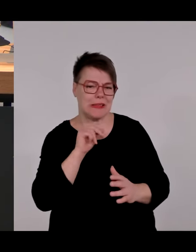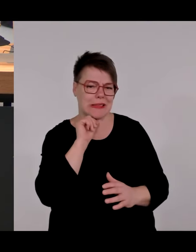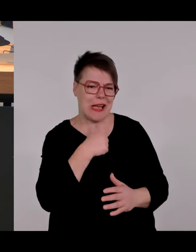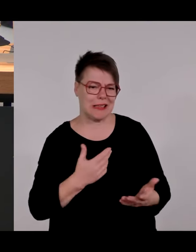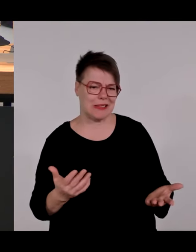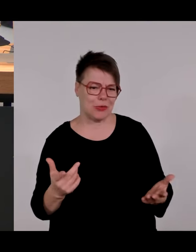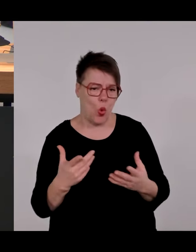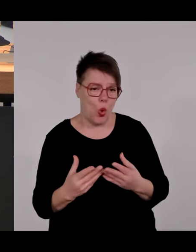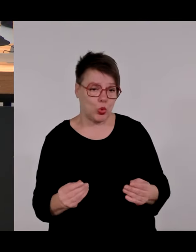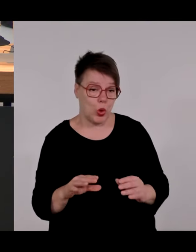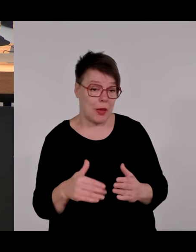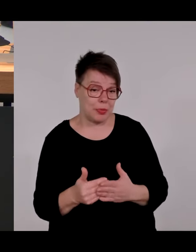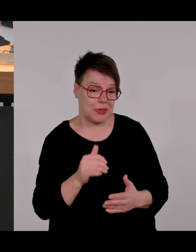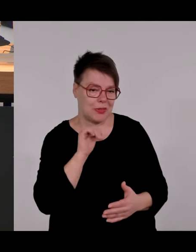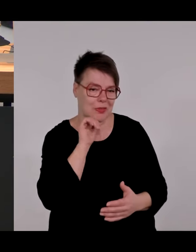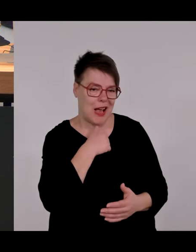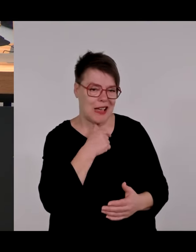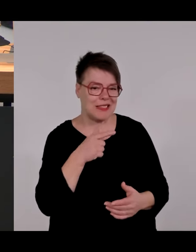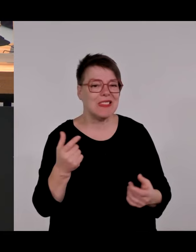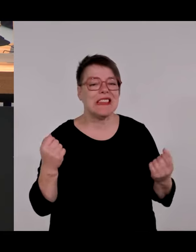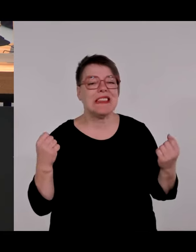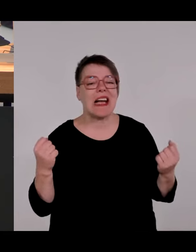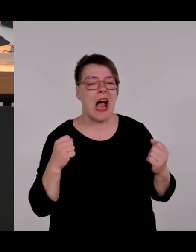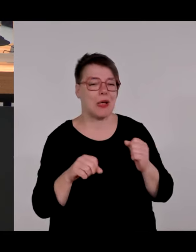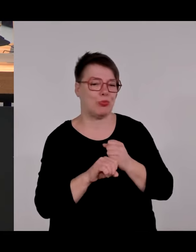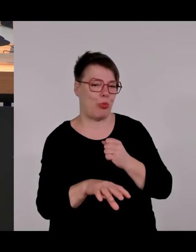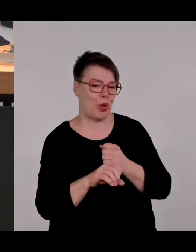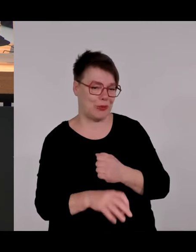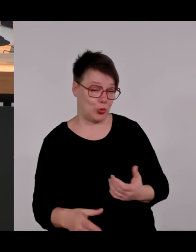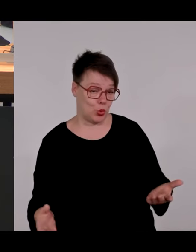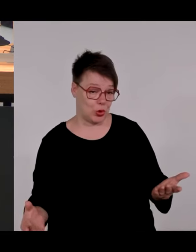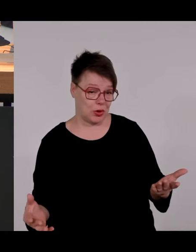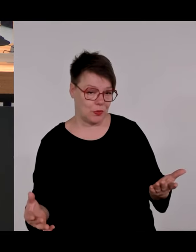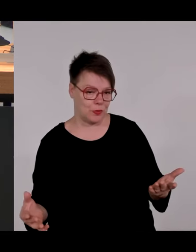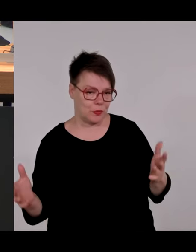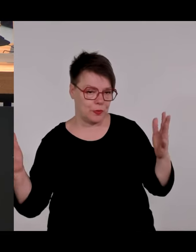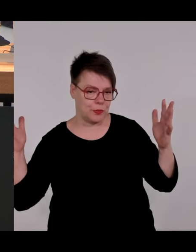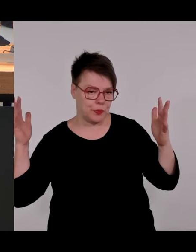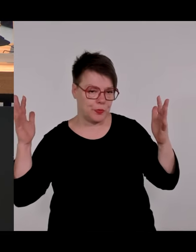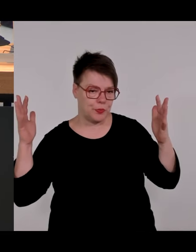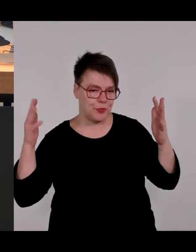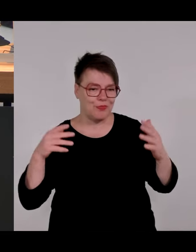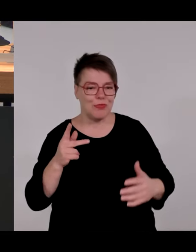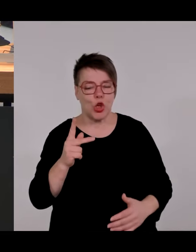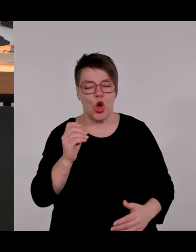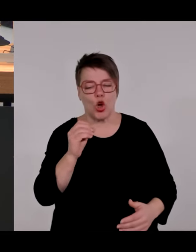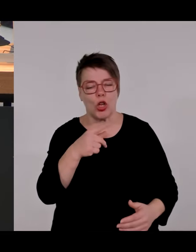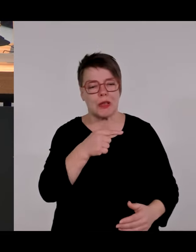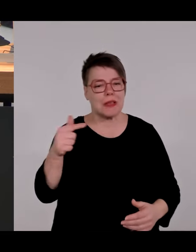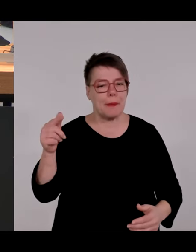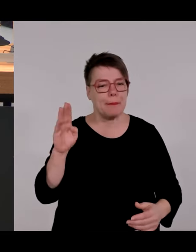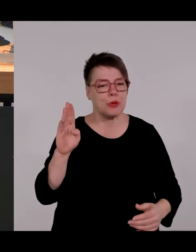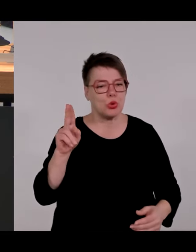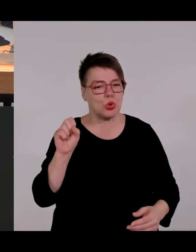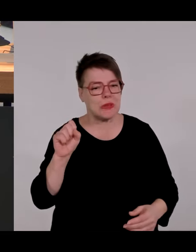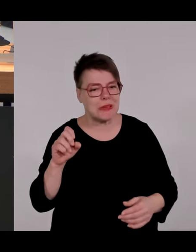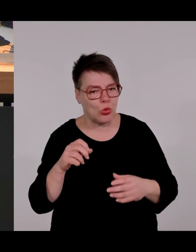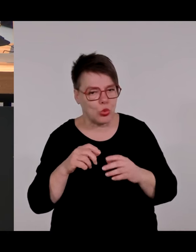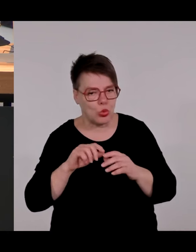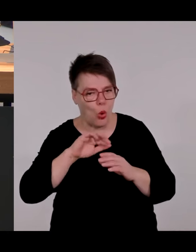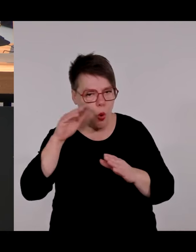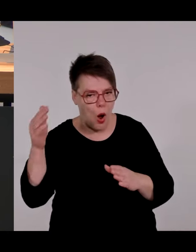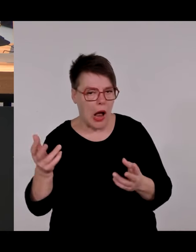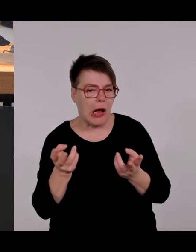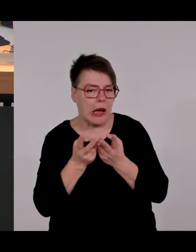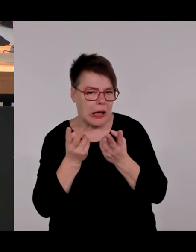von der Gewerkschaft der Polizei durchgesetzt hat. Das hatte dann allerhöchste Priorität, musste ganz schnell gehen. Aber auf alle anderen Maßnahmen